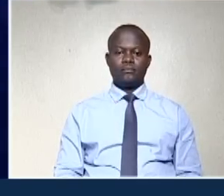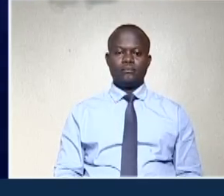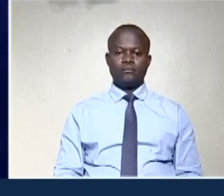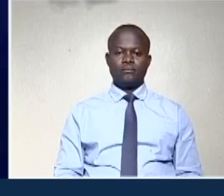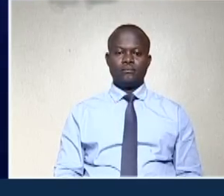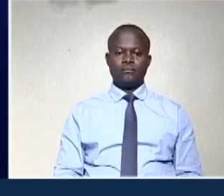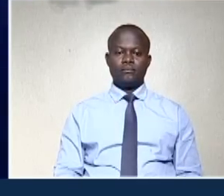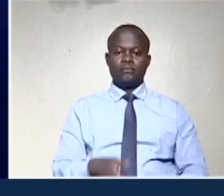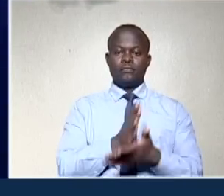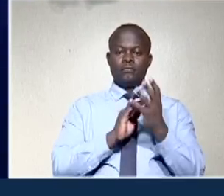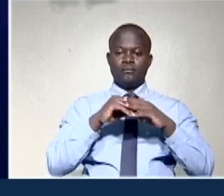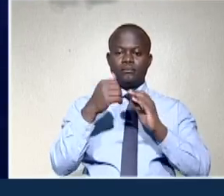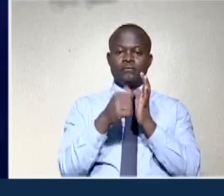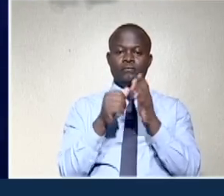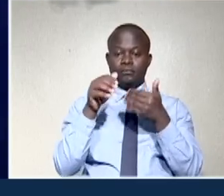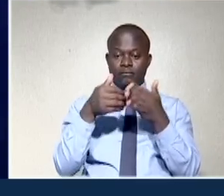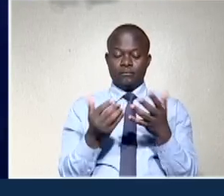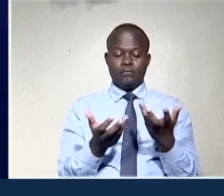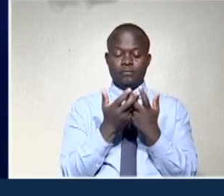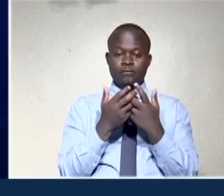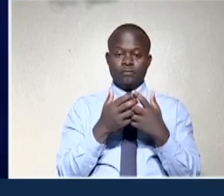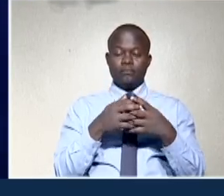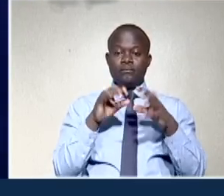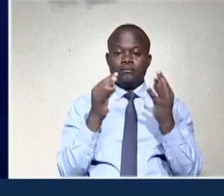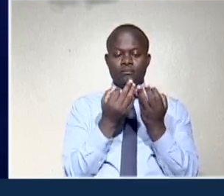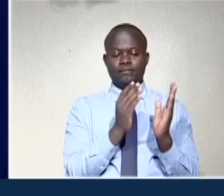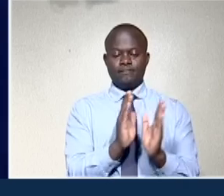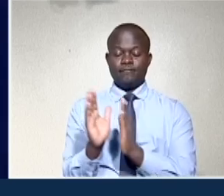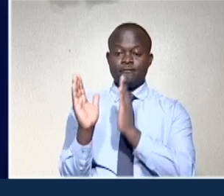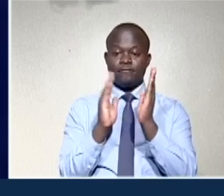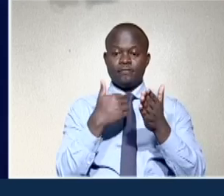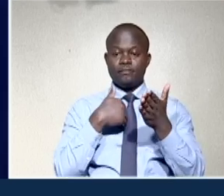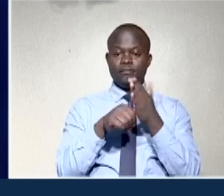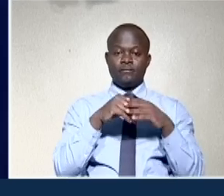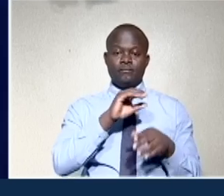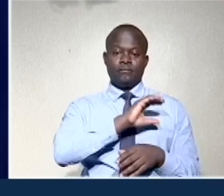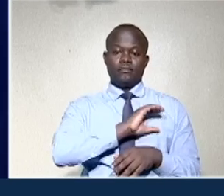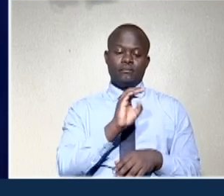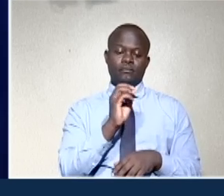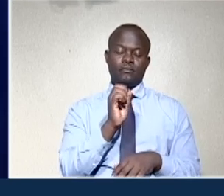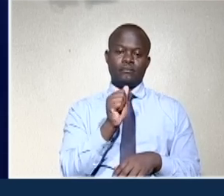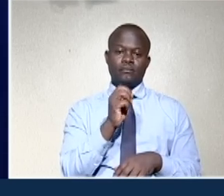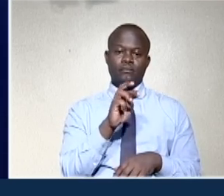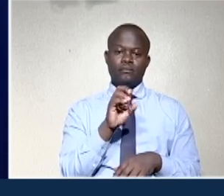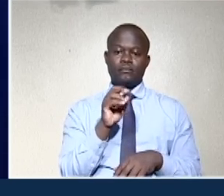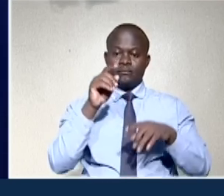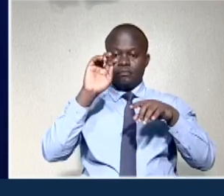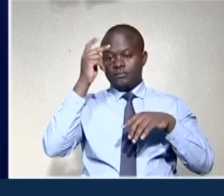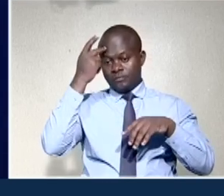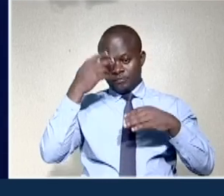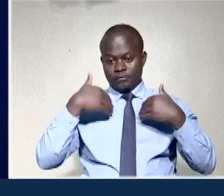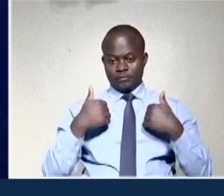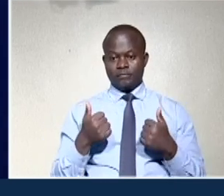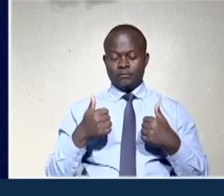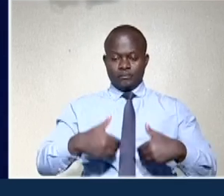of Bimwe muri ibyo bibazo bigendanye no kuboneza urubyaro dufite ikibazo muri Cameroon cya politiki y'ubuzima